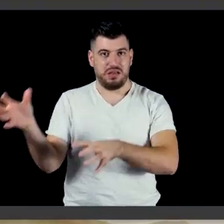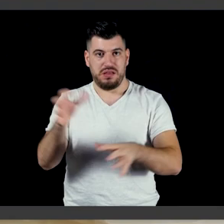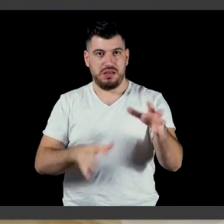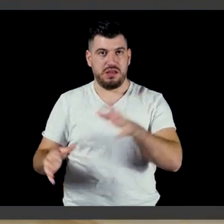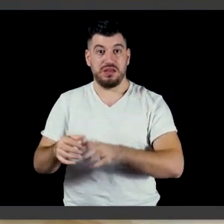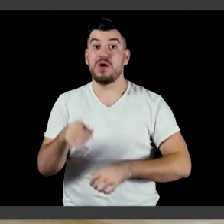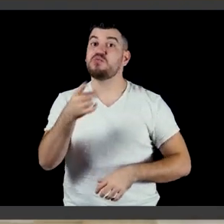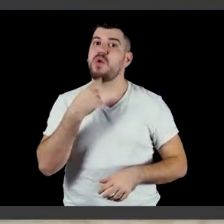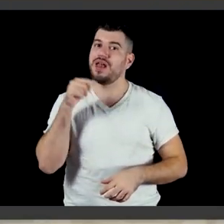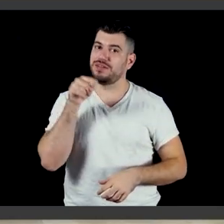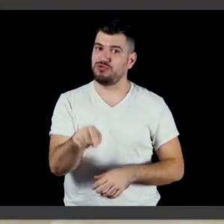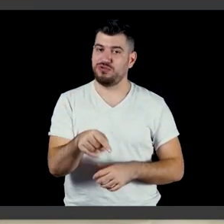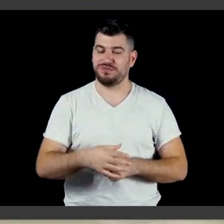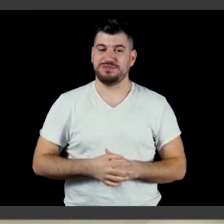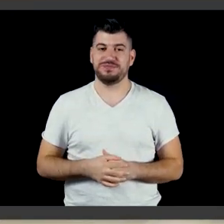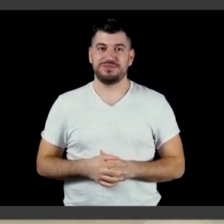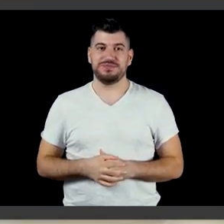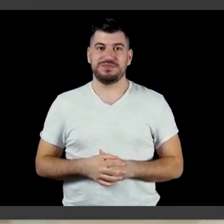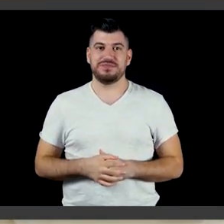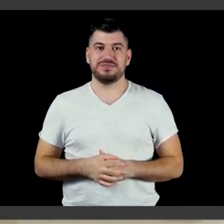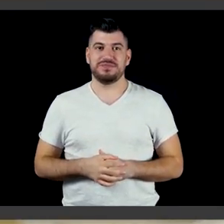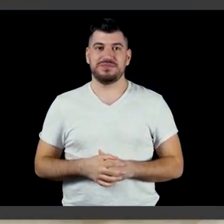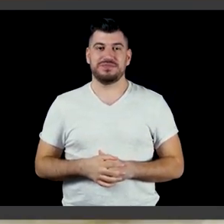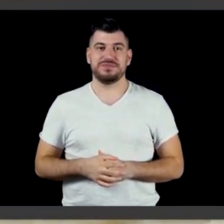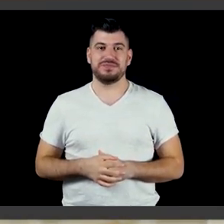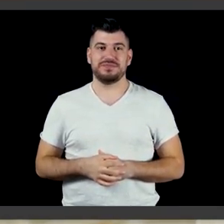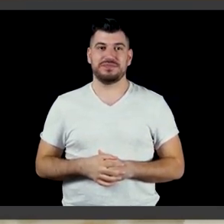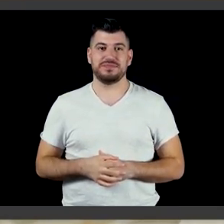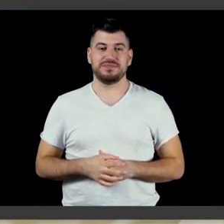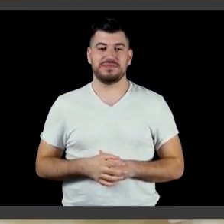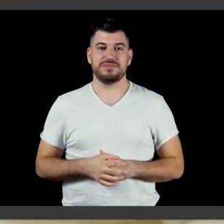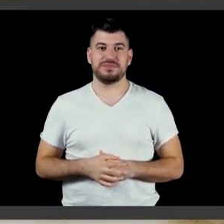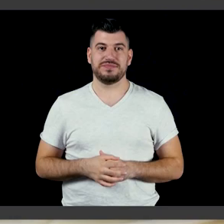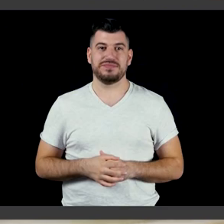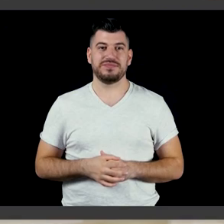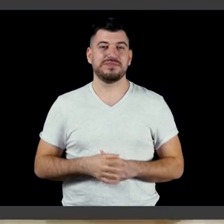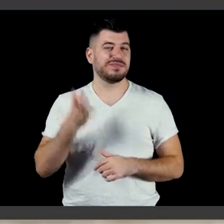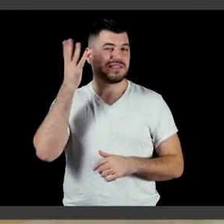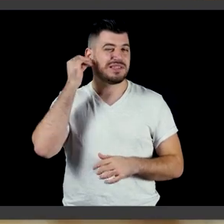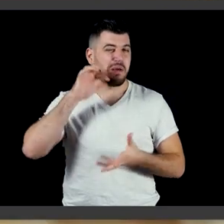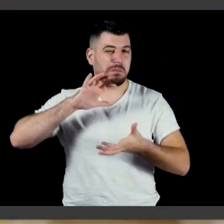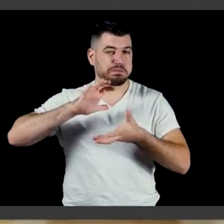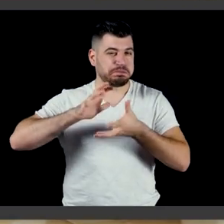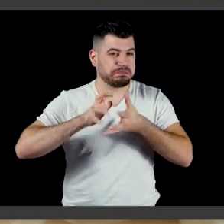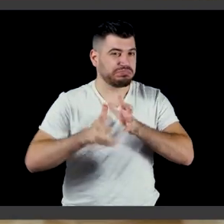Μ' αρέσει αυτή η δουλειά. Γιατί?